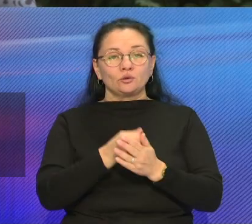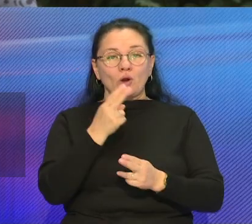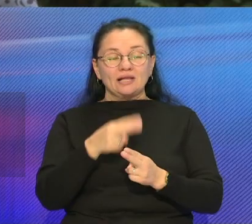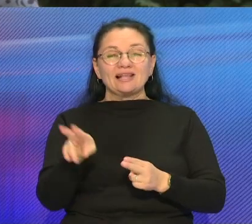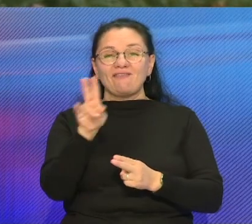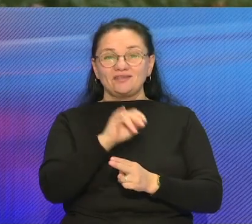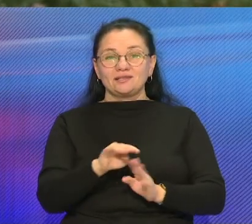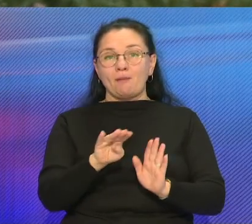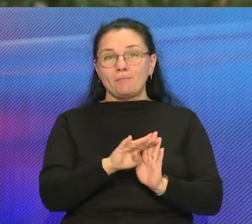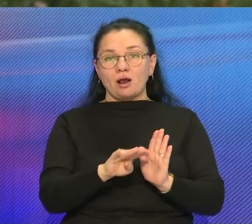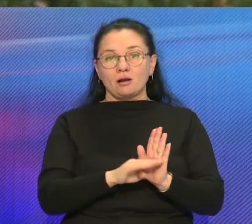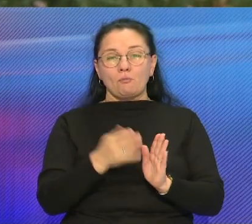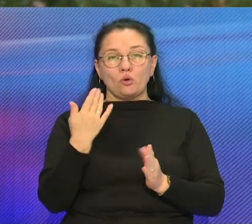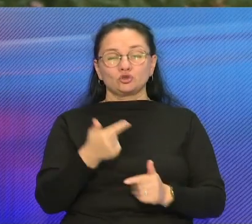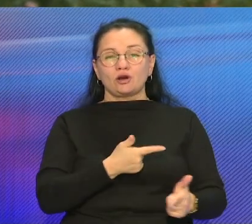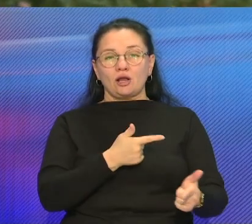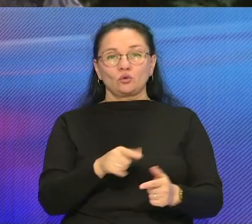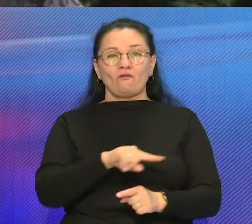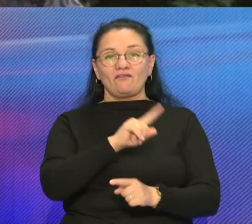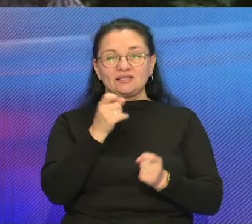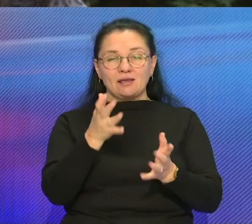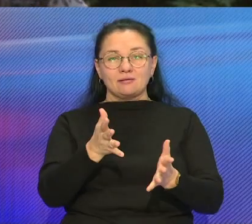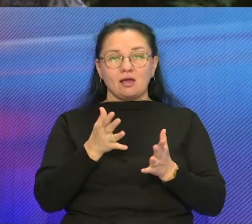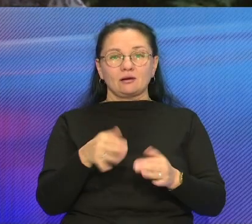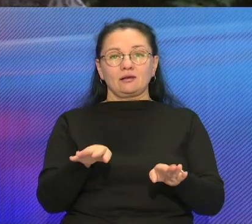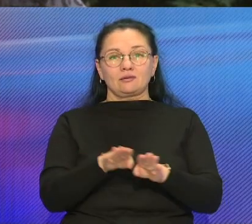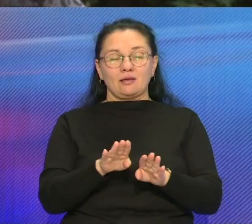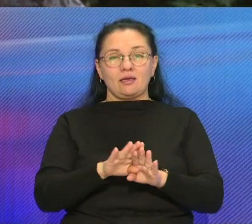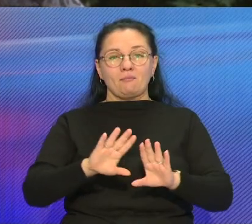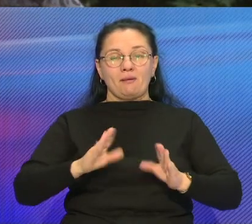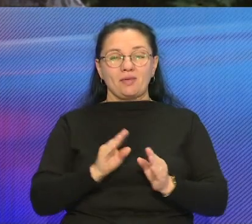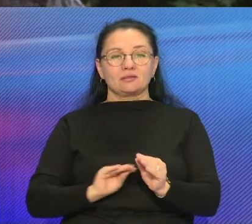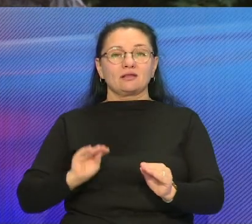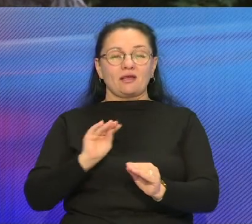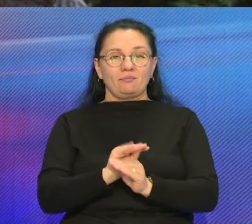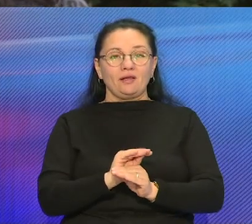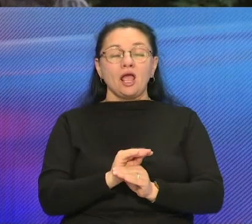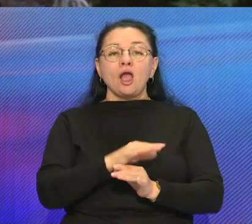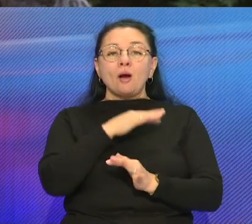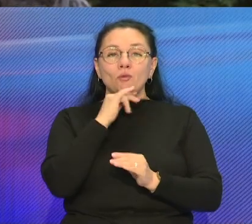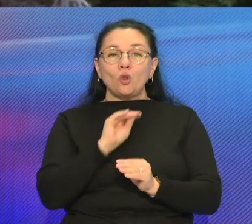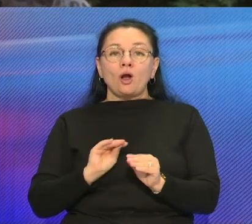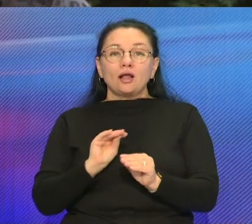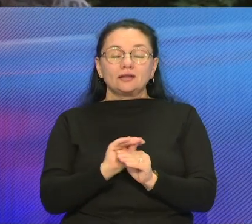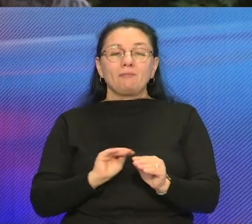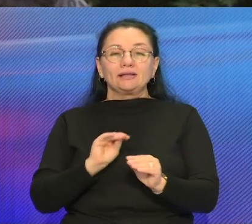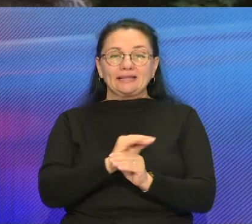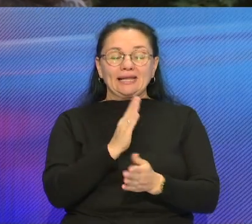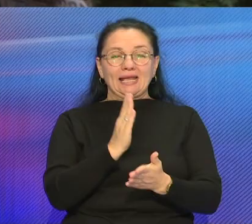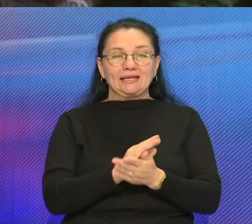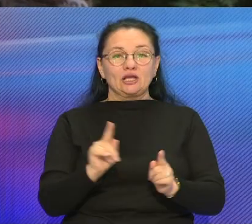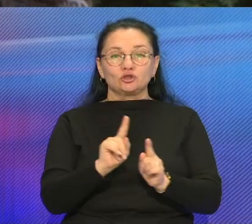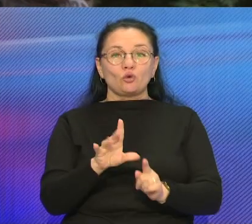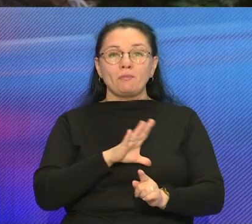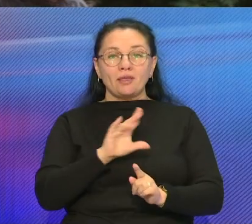программа уже готова. Все свои такие яркие моменты оставили, но добавили много изюминок, и такого вот, чтобы не